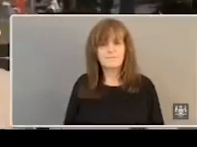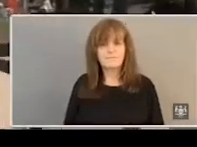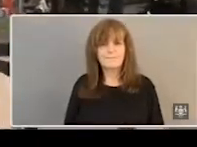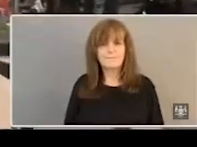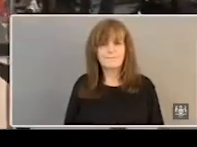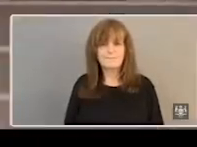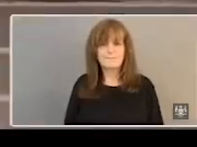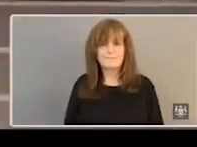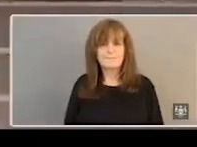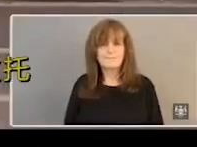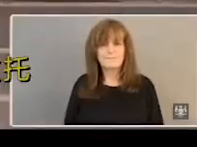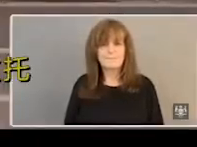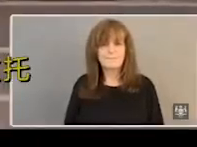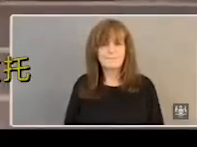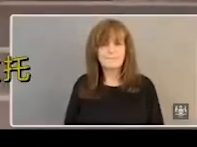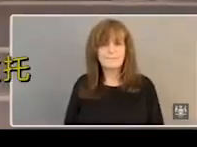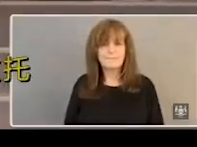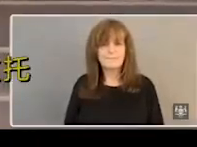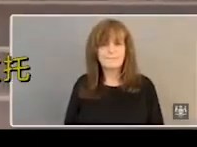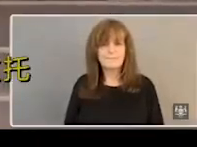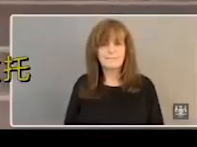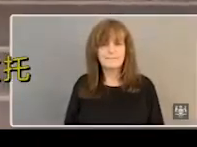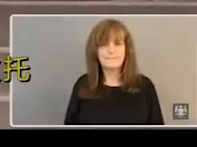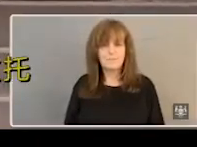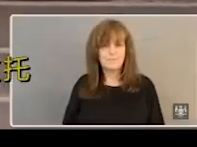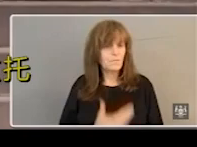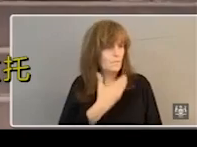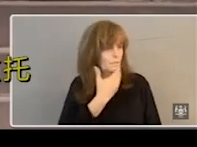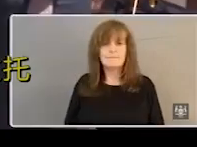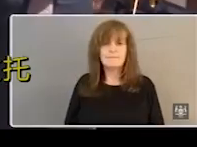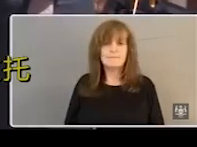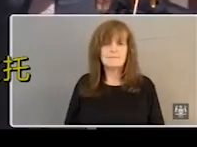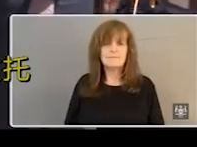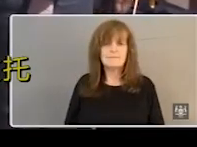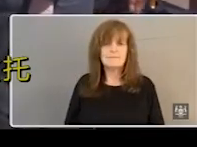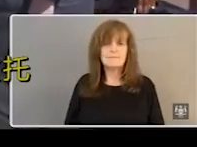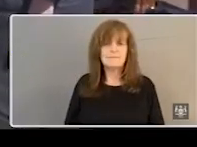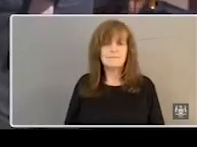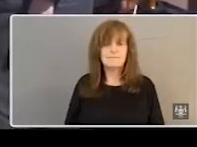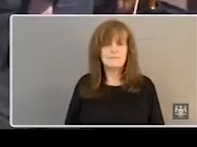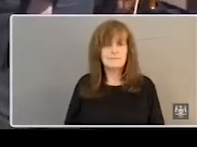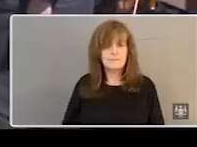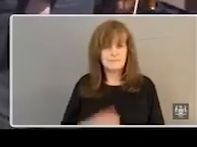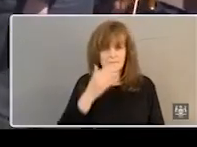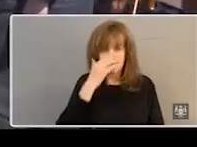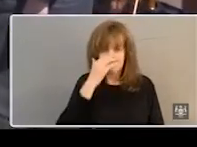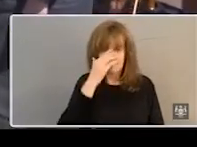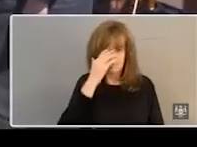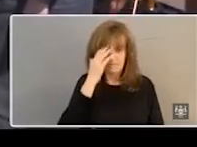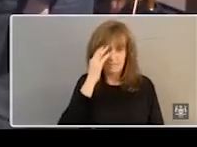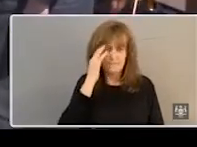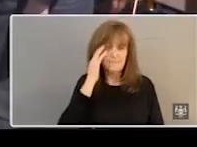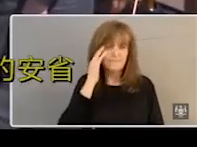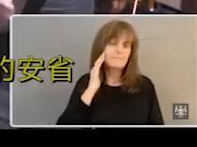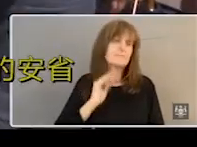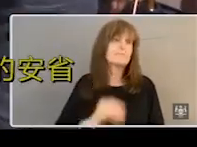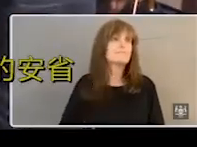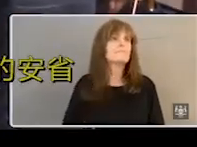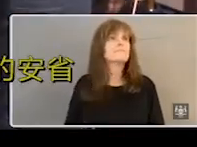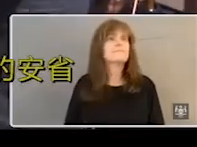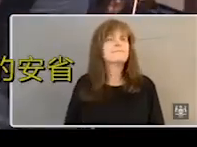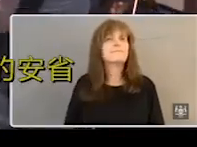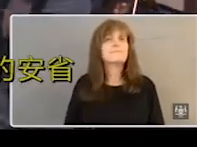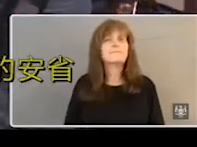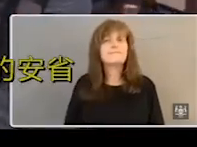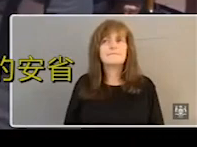率先宣誓就職，之後發表演講，表示將不負選民所託，每日都會竭力履行承諾，更加呼籲